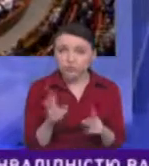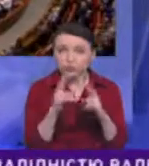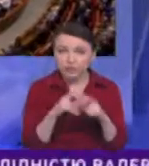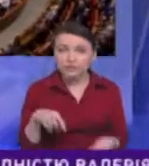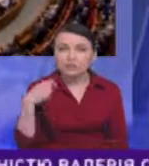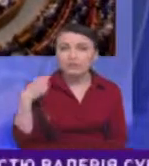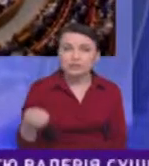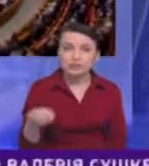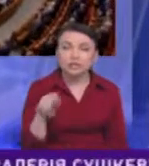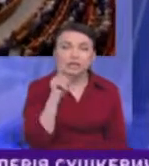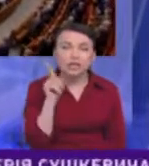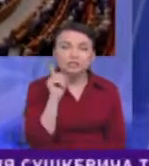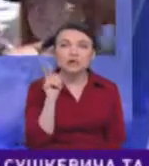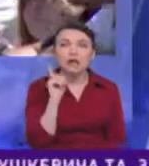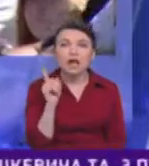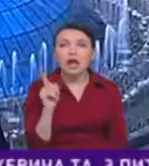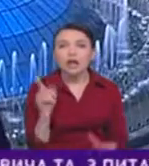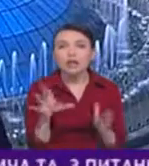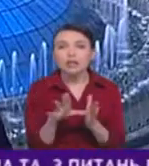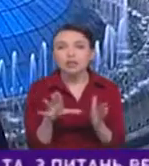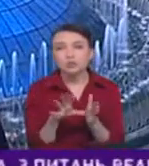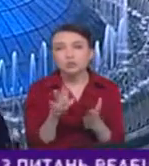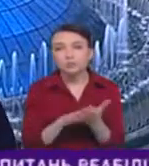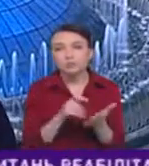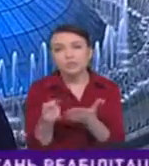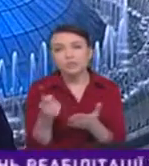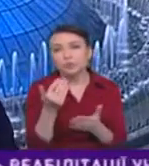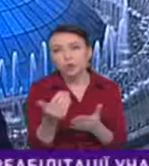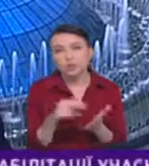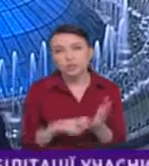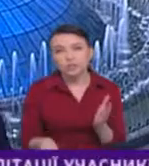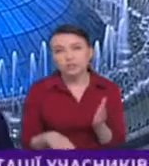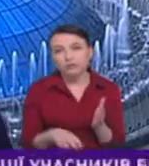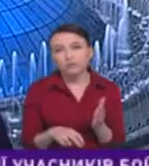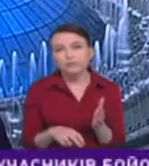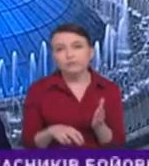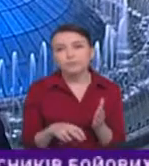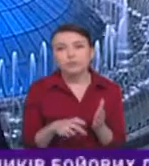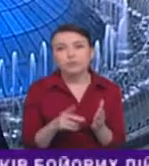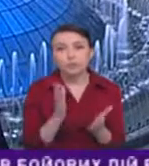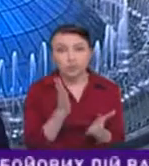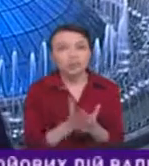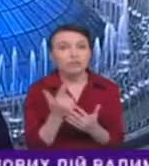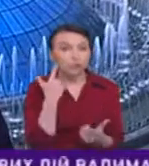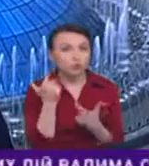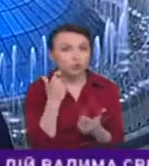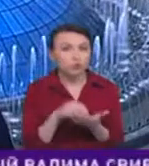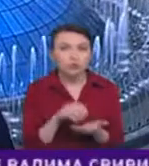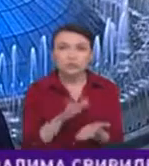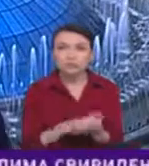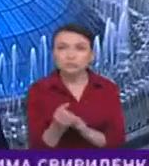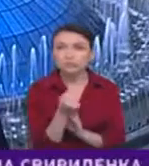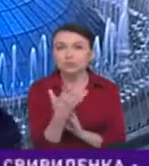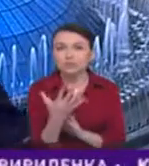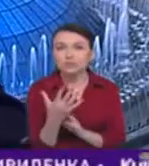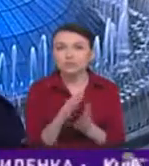президент Зеленський електронну петицію про його відставку, натомість, що ми знаємо і маємо інформацію, що зареєстровано